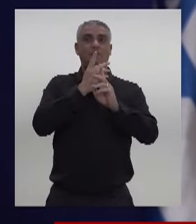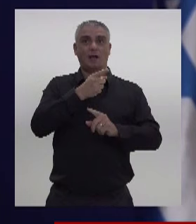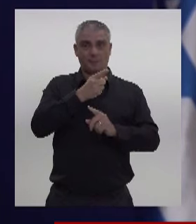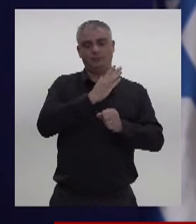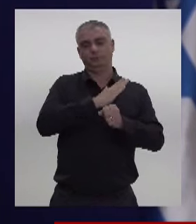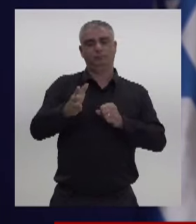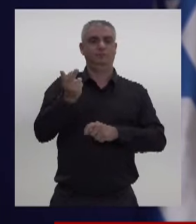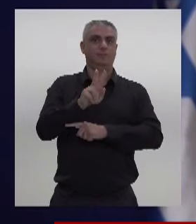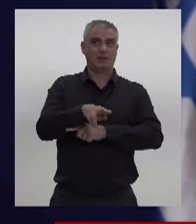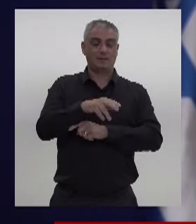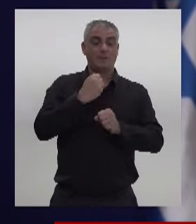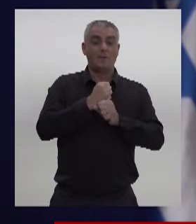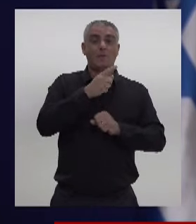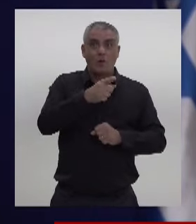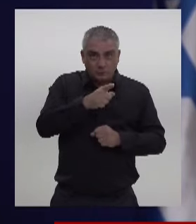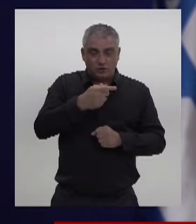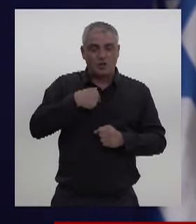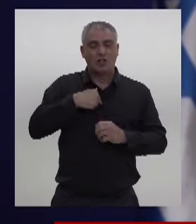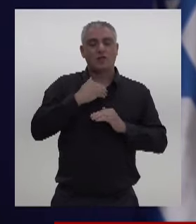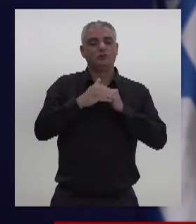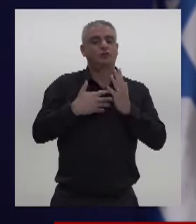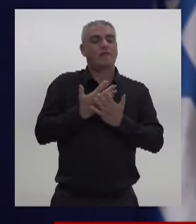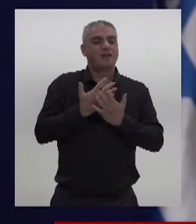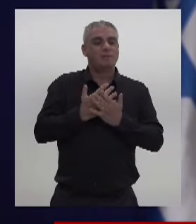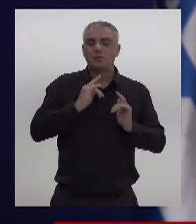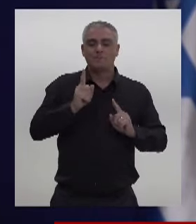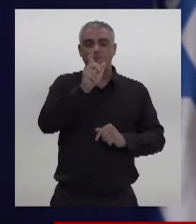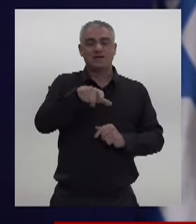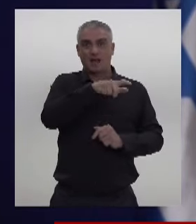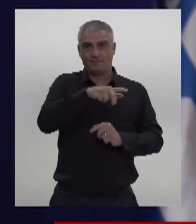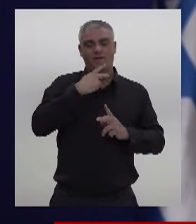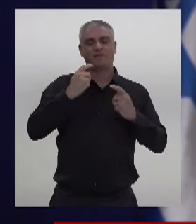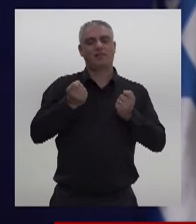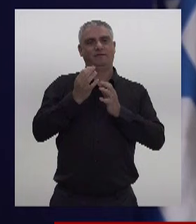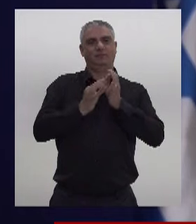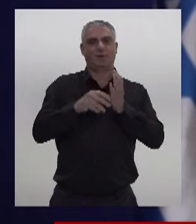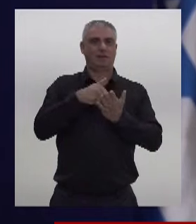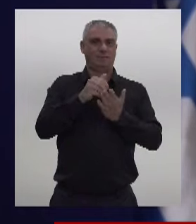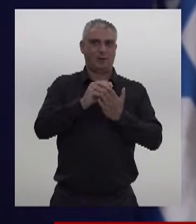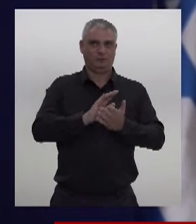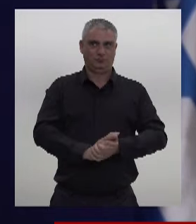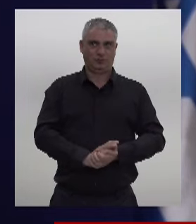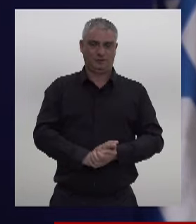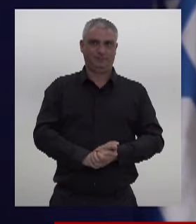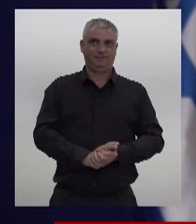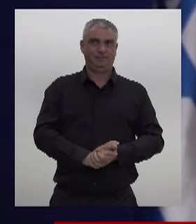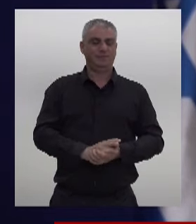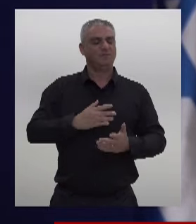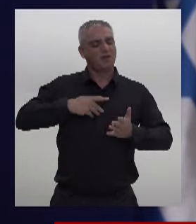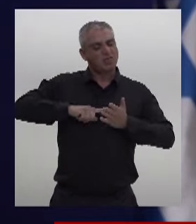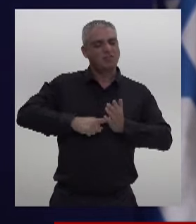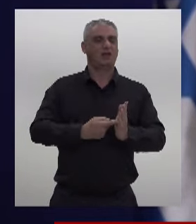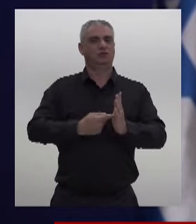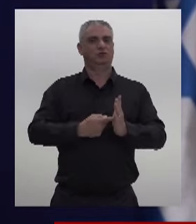מחוסלים בפעולה הזאתי אנחנו בשלב עימות זהותם ונפרסם עליהם פרטים בהמשך הנחישות